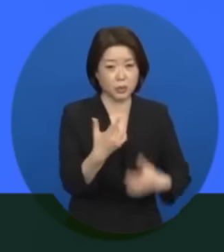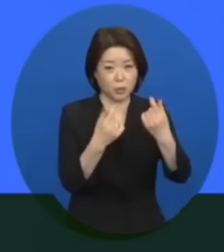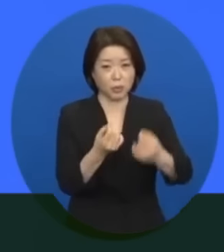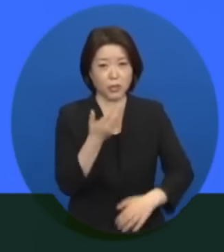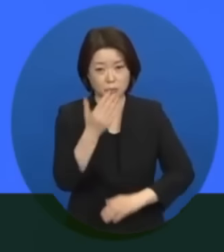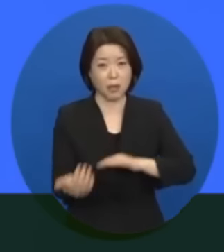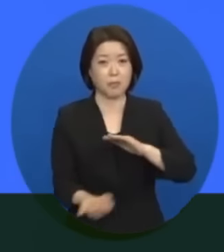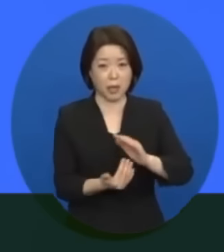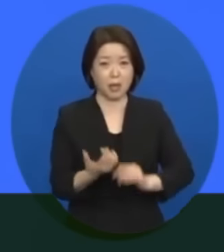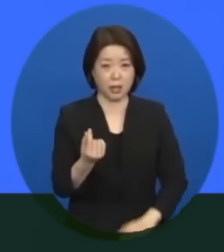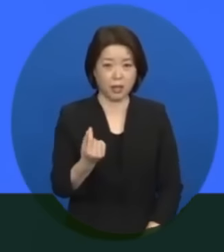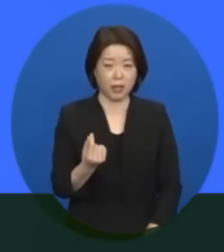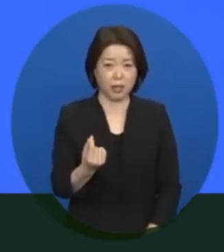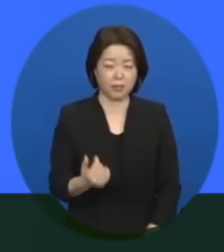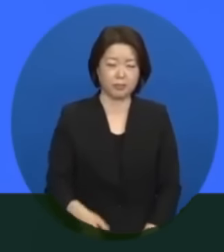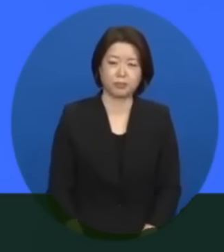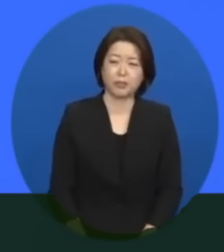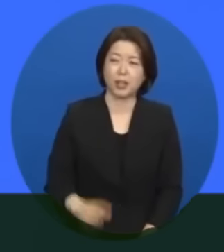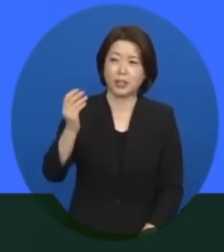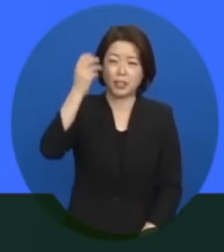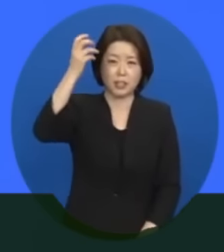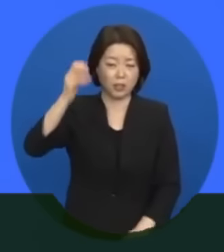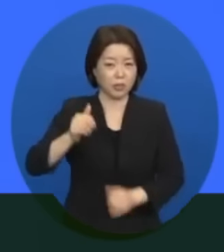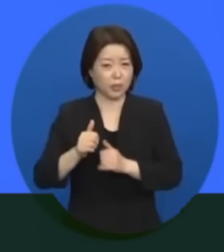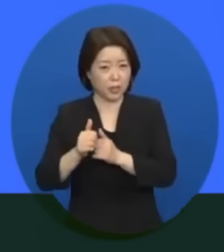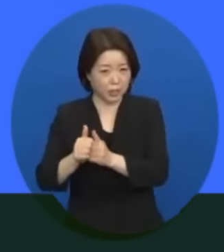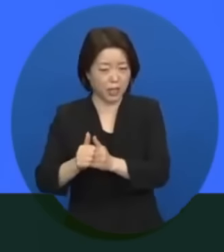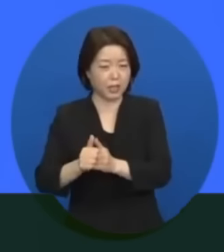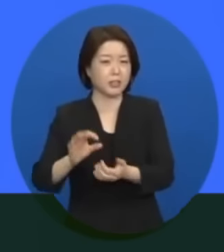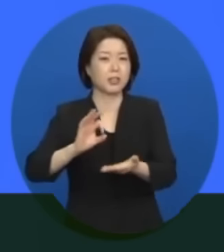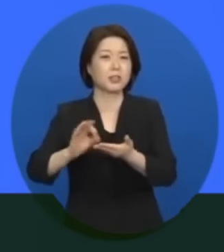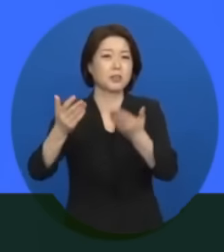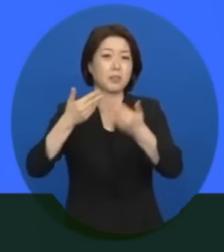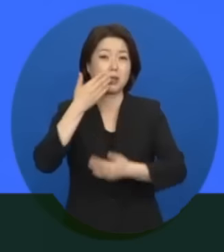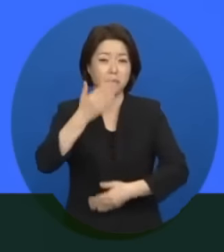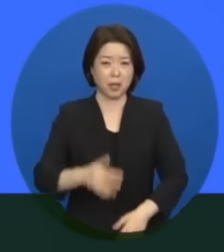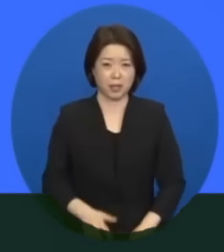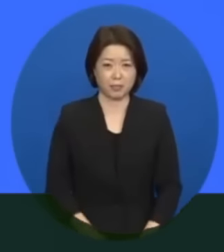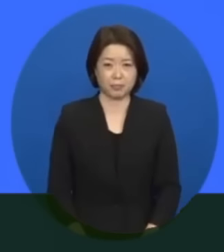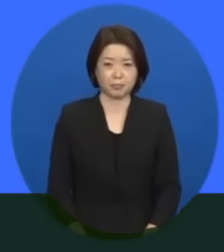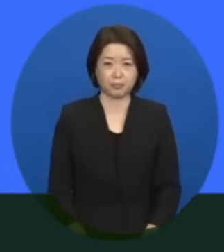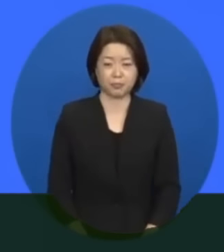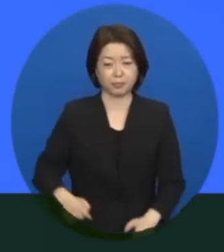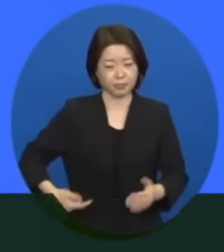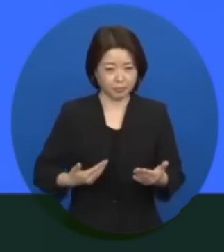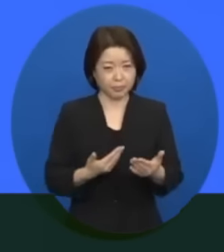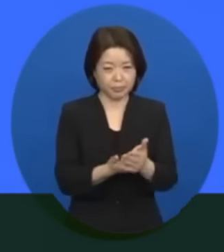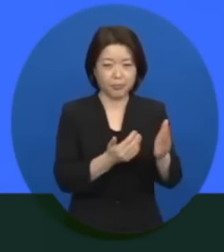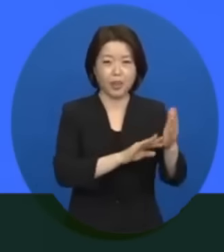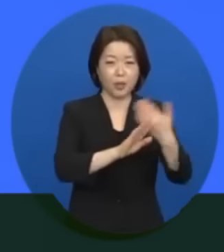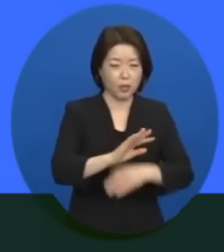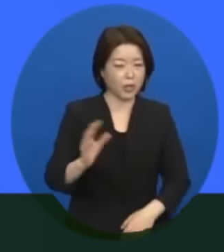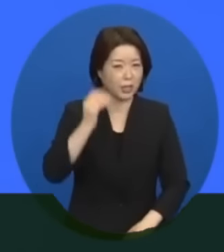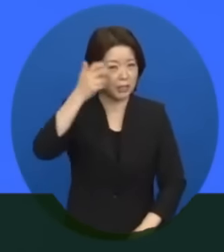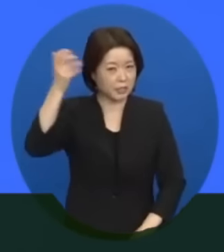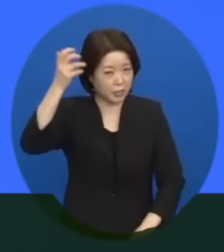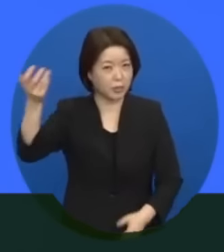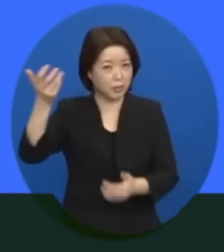통해서 쓰이게 되기 때문에 그렇습니다 사랑하는 여러분 회심한 이후에 성령을 받으셨습니까